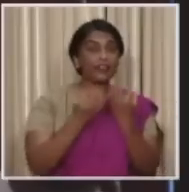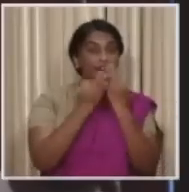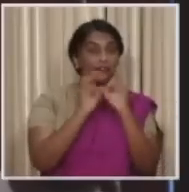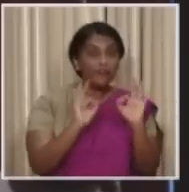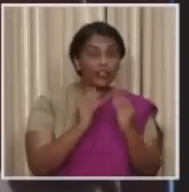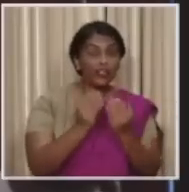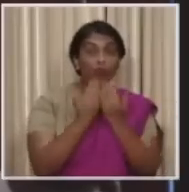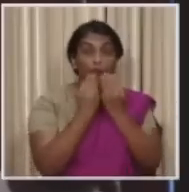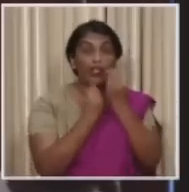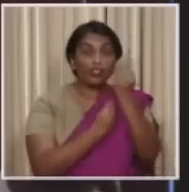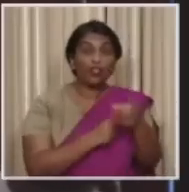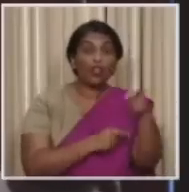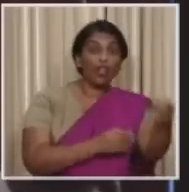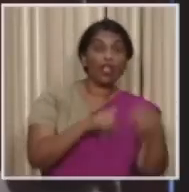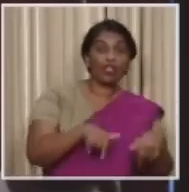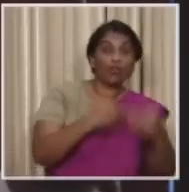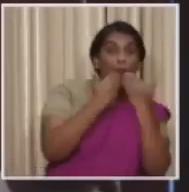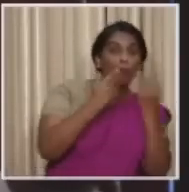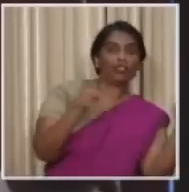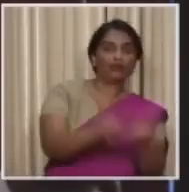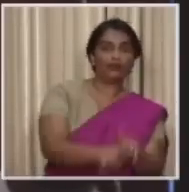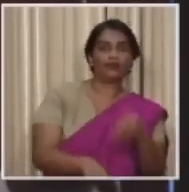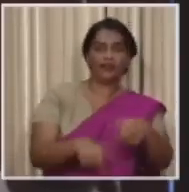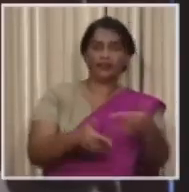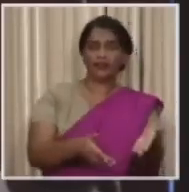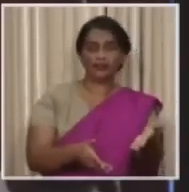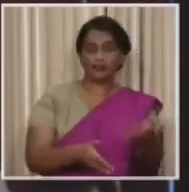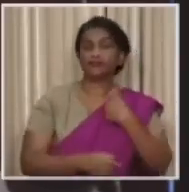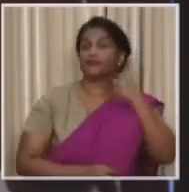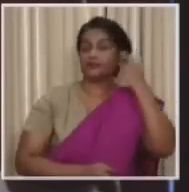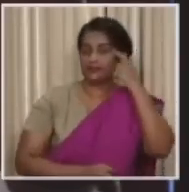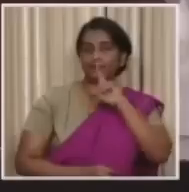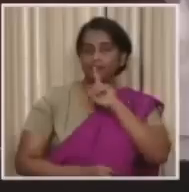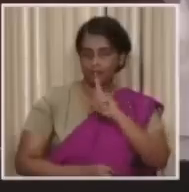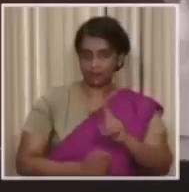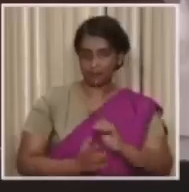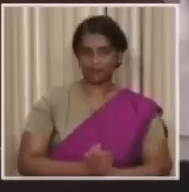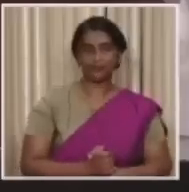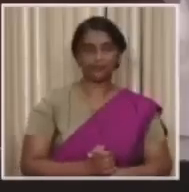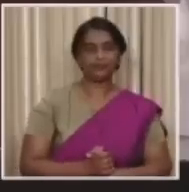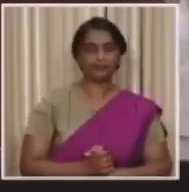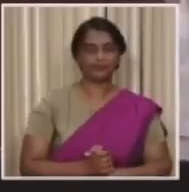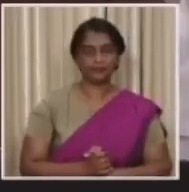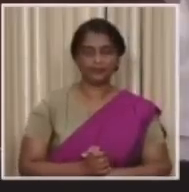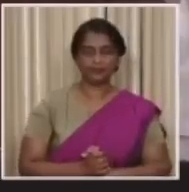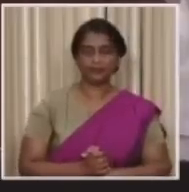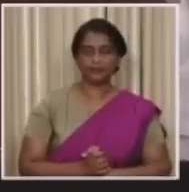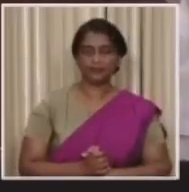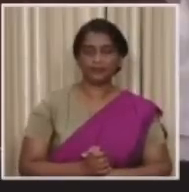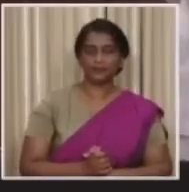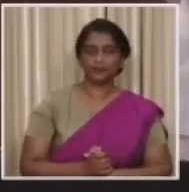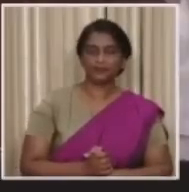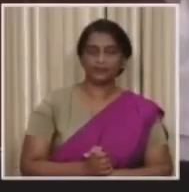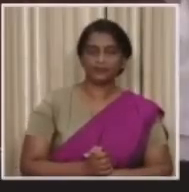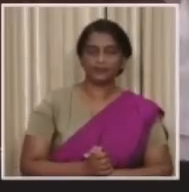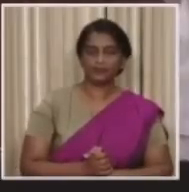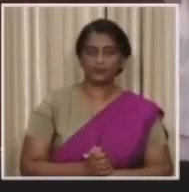මිනිහා තමයි එතුමාගේ උපදේශකයාද ආර්ථික පිළිබඳව. ඉතින් ඒකත් මම මතක් කරන්න කැමතියි. හරි කොහොම ඉස්සු. ඔව්.